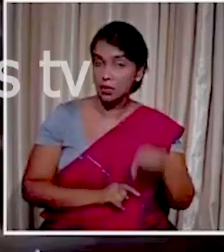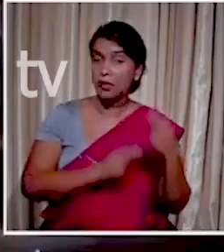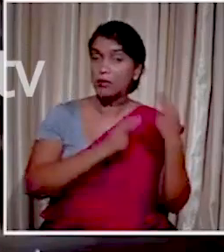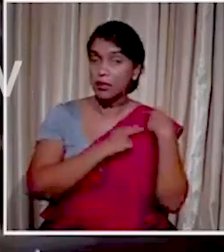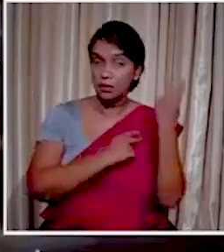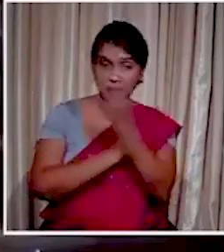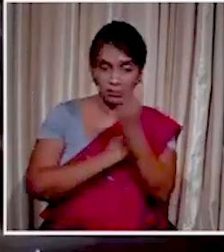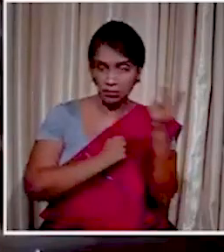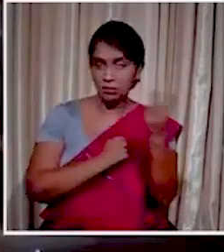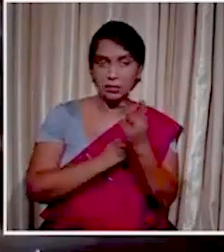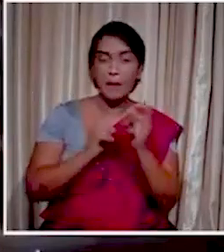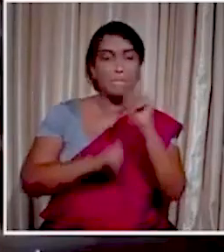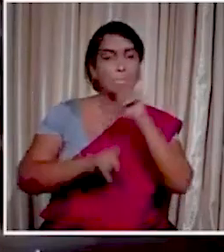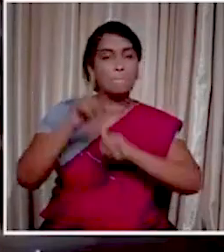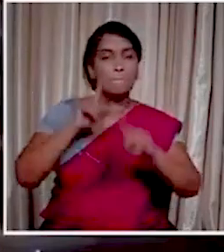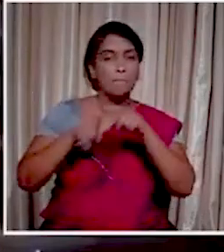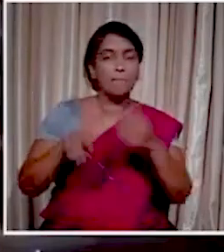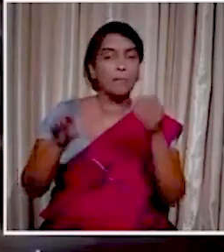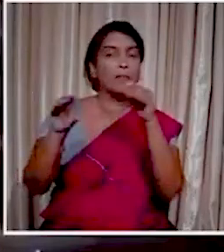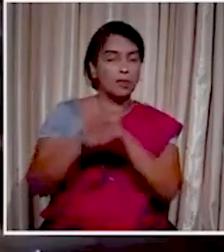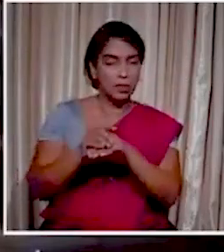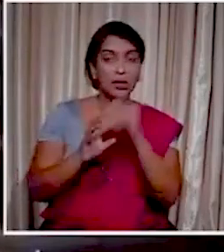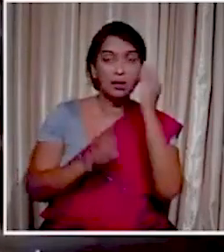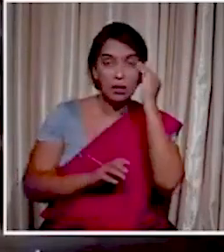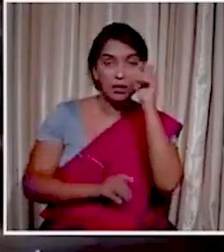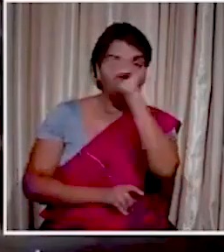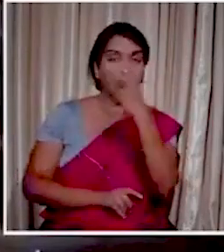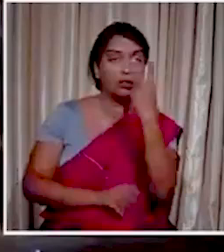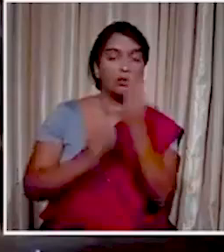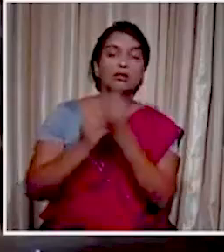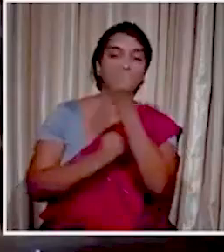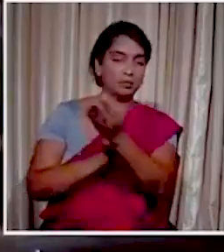देख मे पार्लिमेंटी नियोजने करना कांतावान देख कट लबा दी